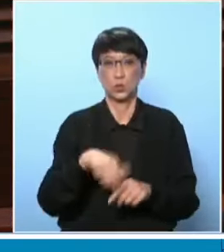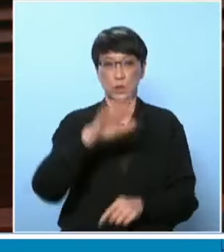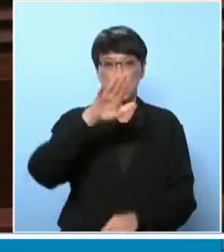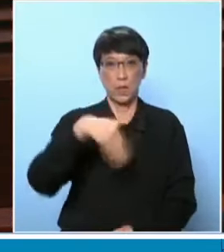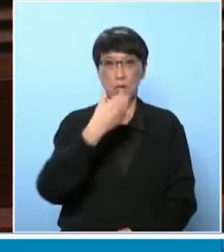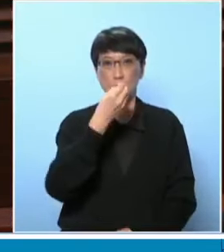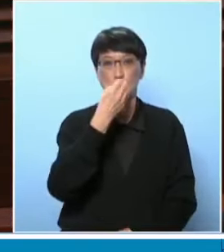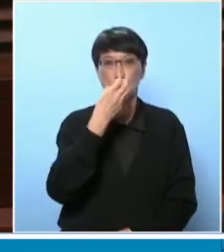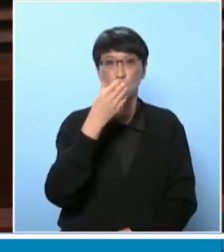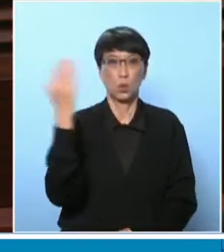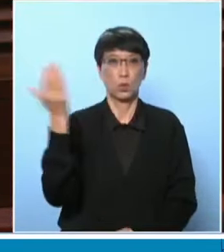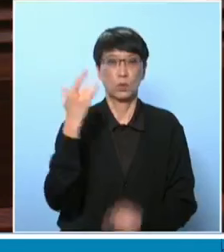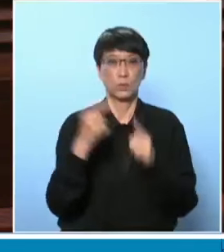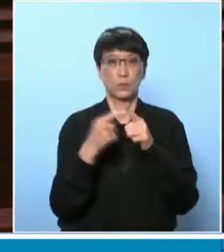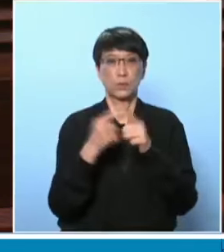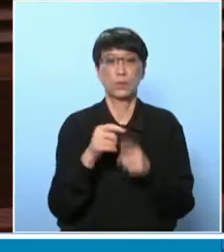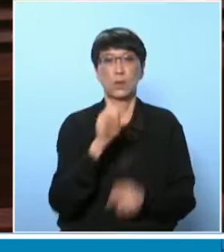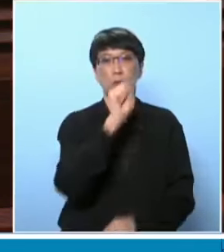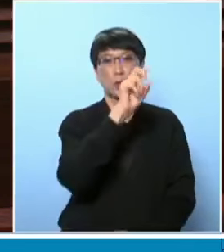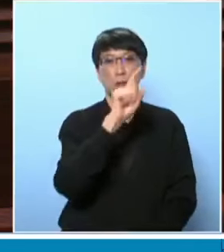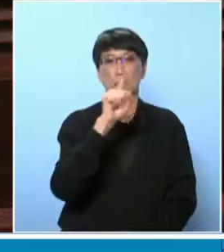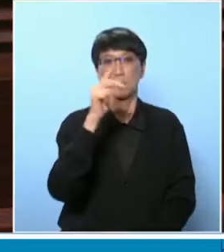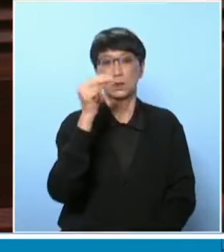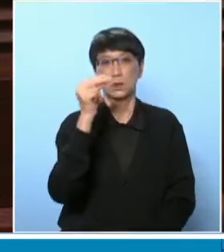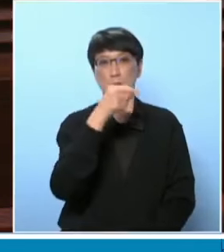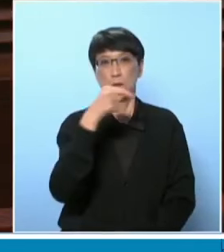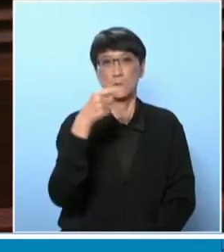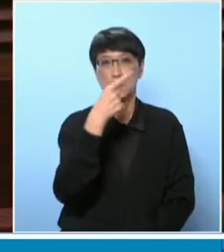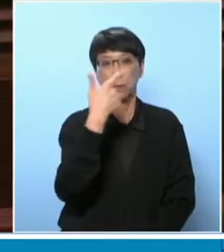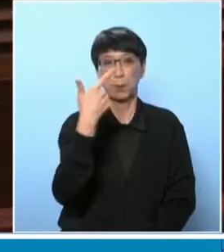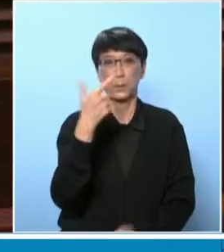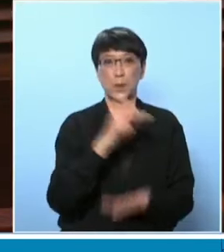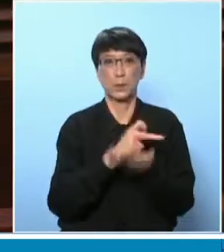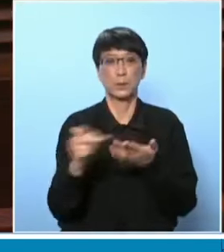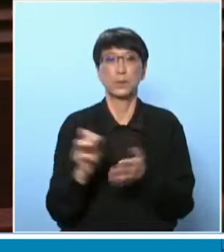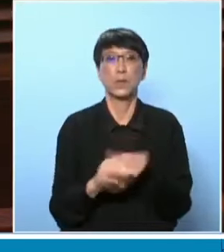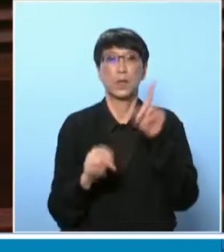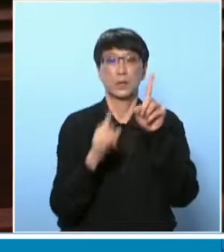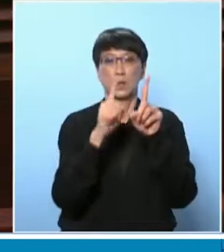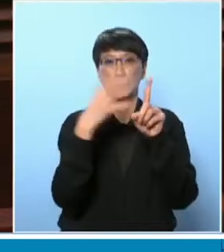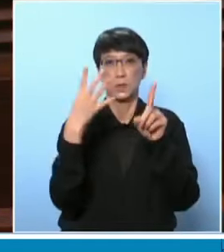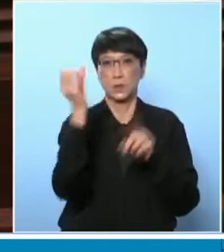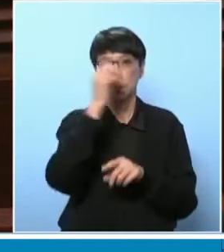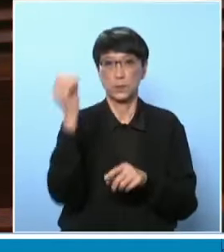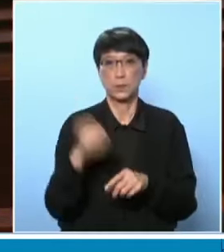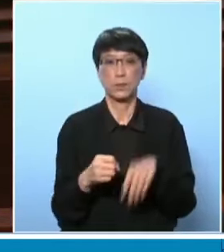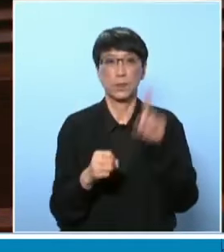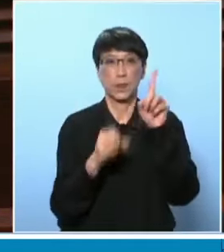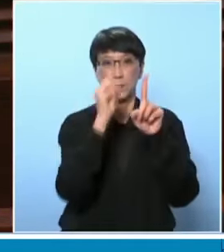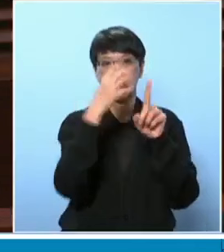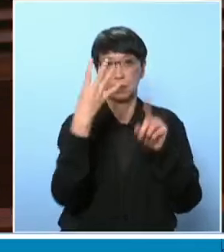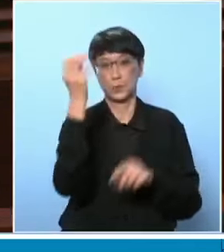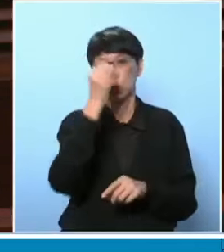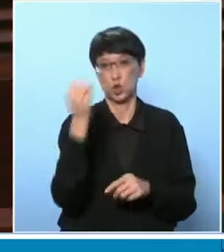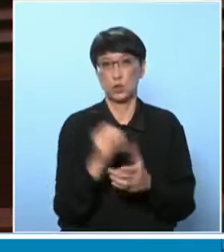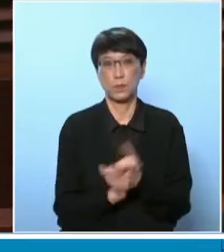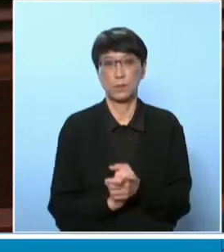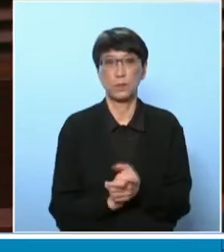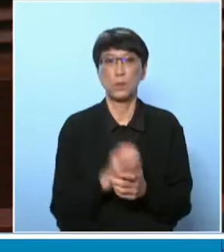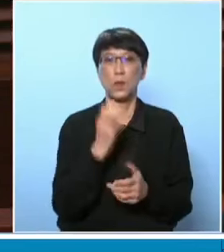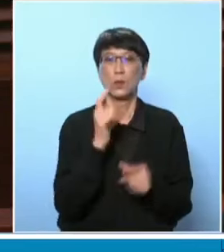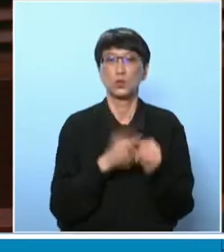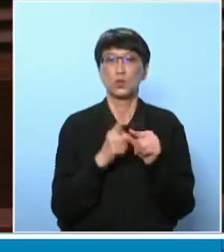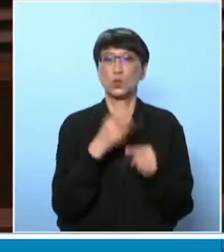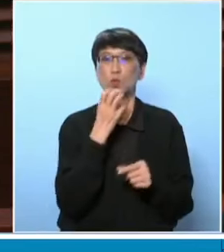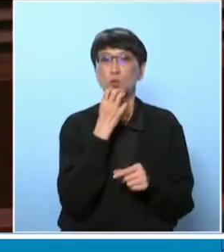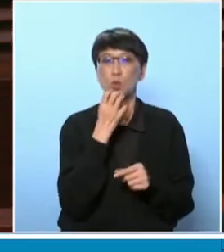客人次分別為2017至2018年同期平均的 114% 和 104%。中東市場